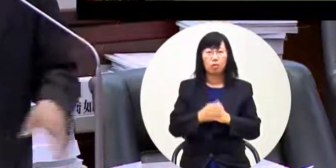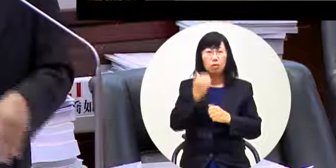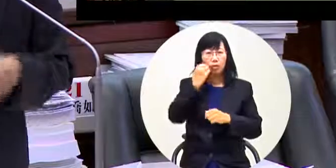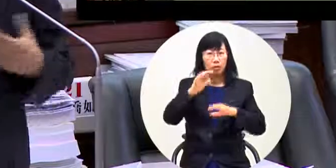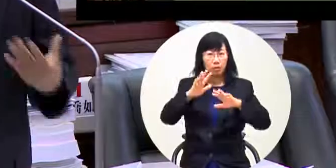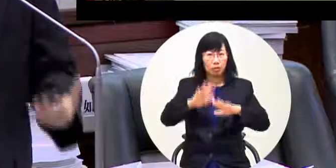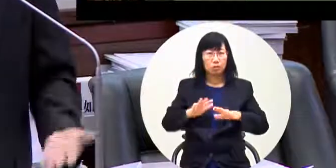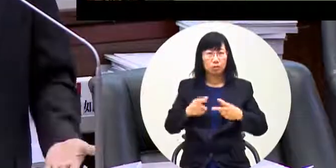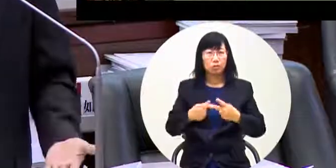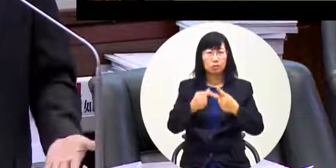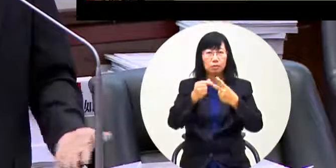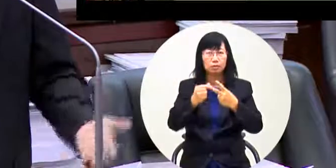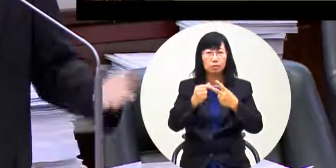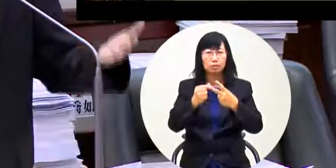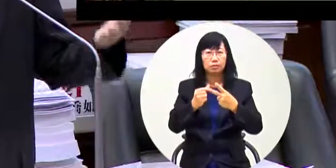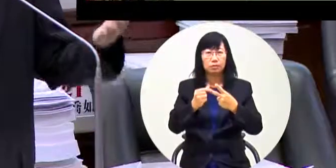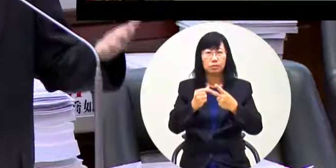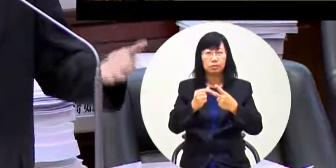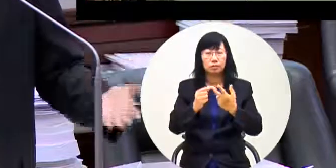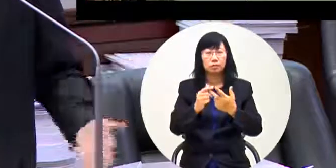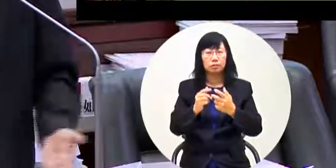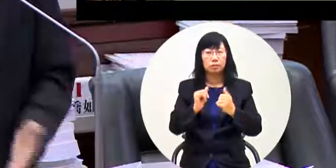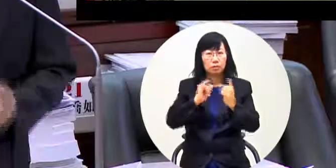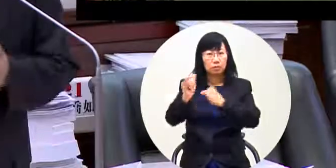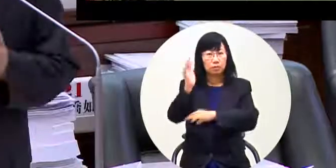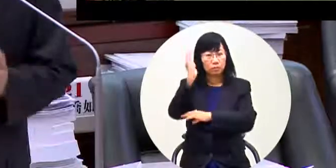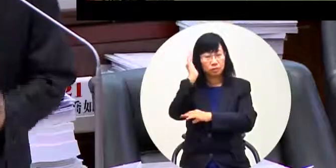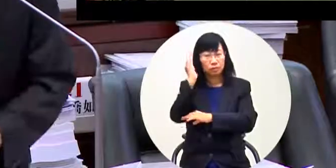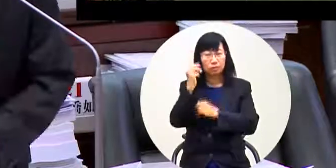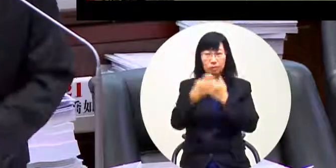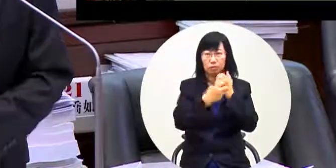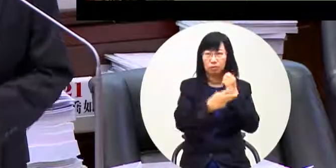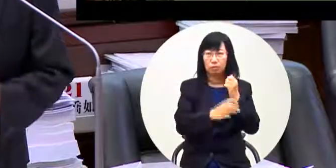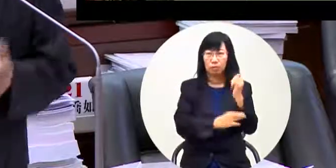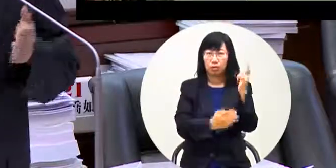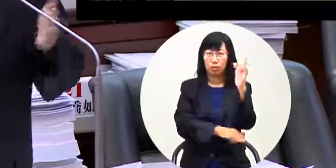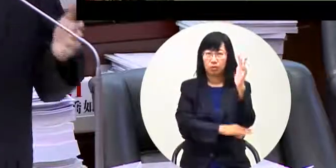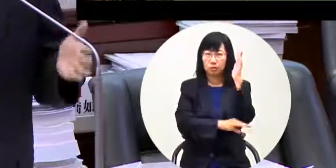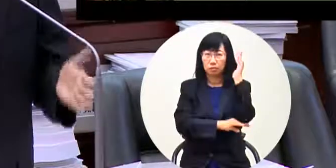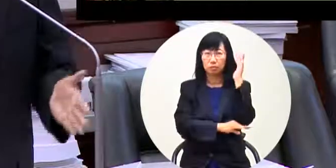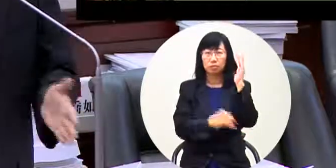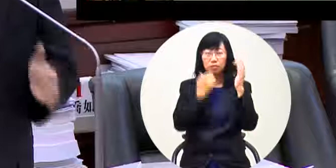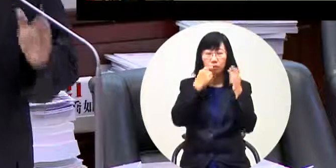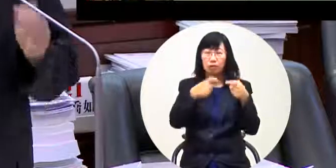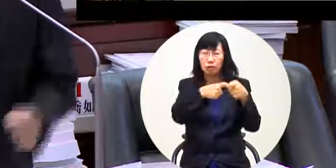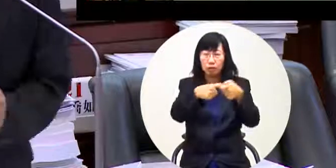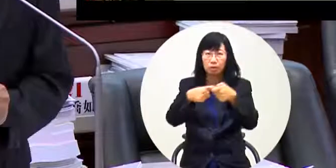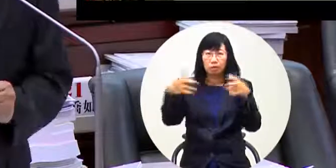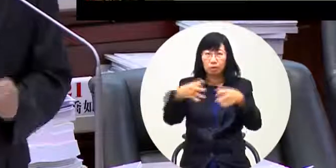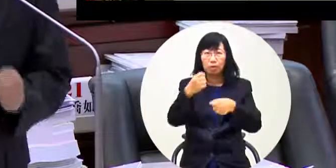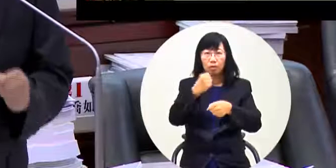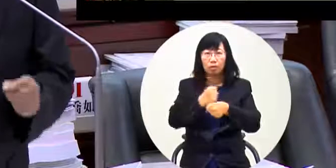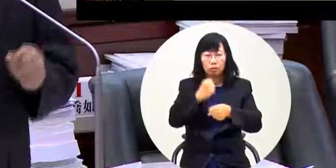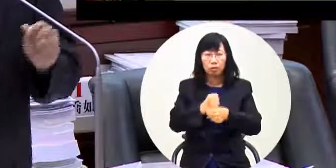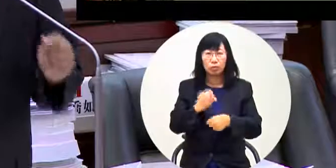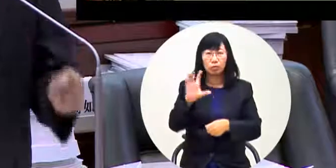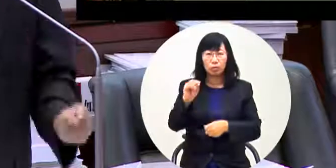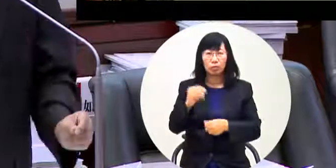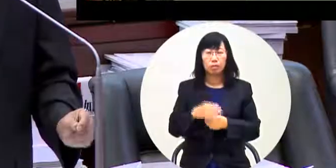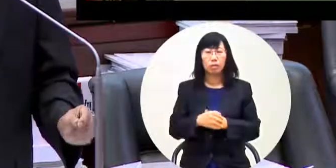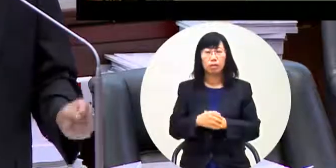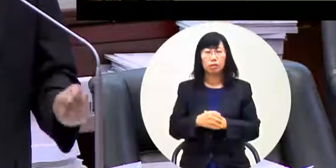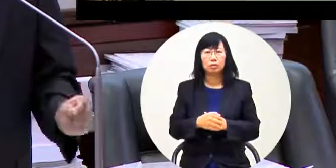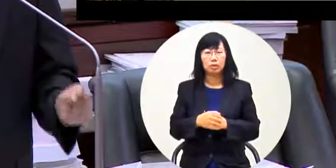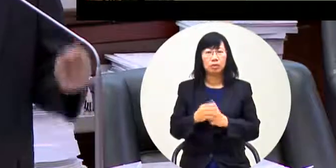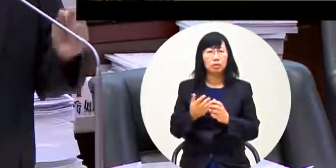跟卫政到底要不要整合，我记得我在上个会期我们也特别跟市长跟所有局处来建立说，是不是要